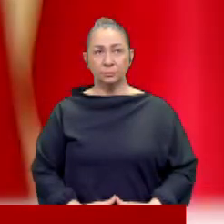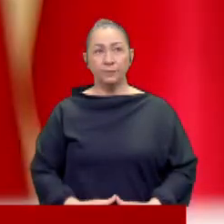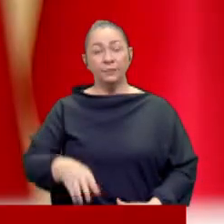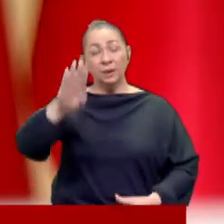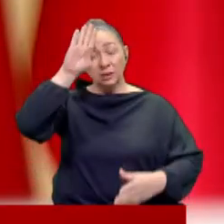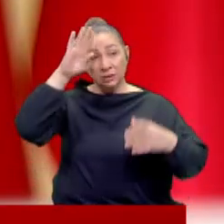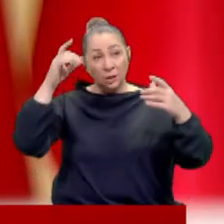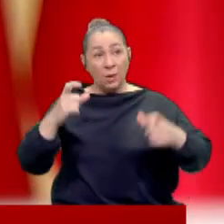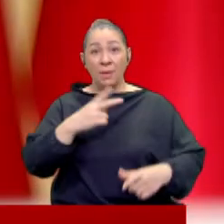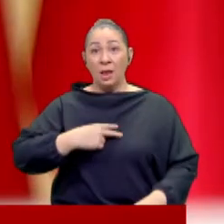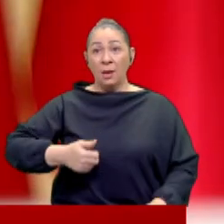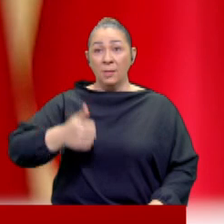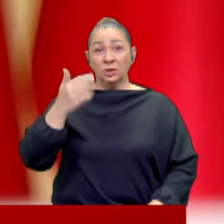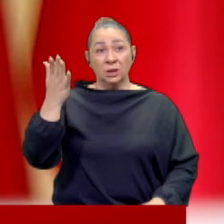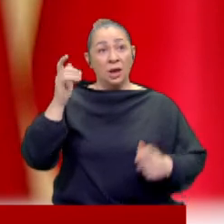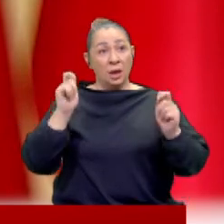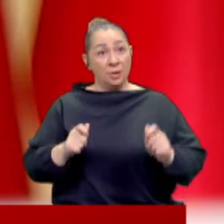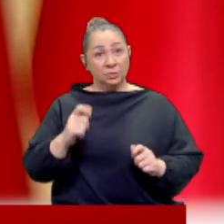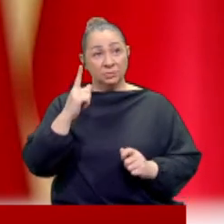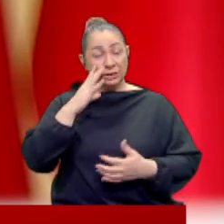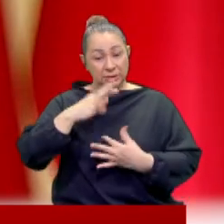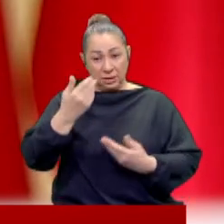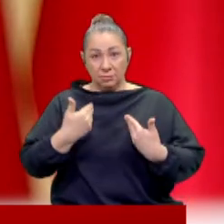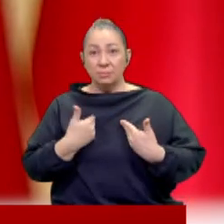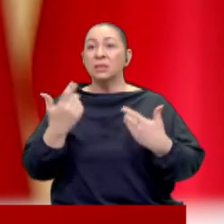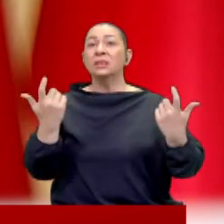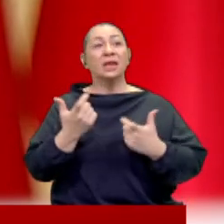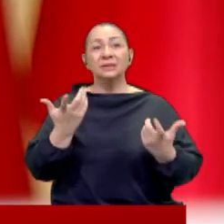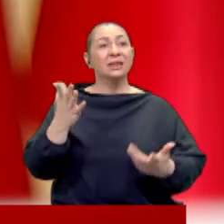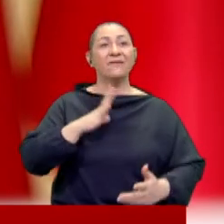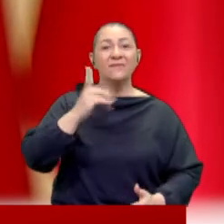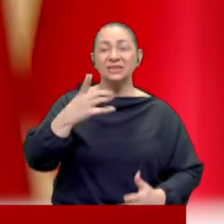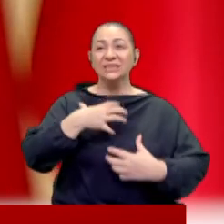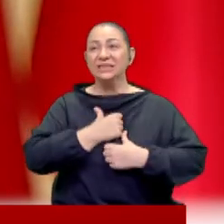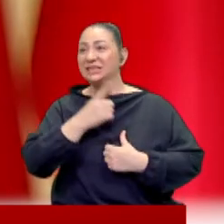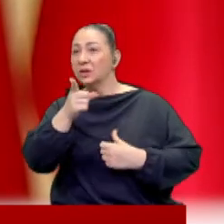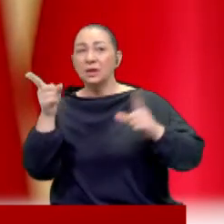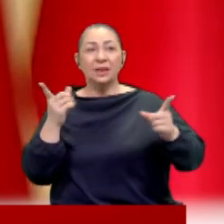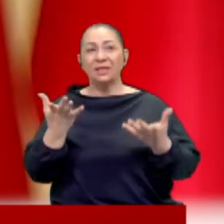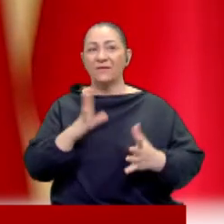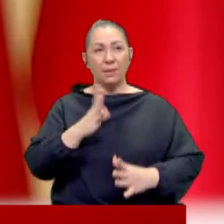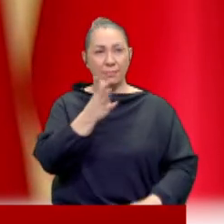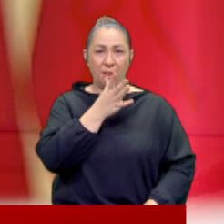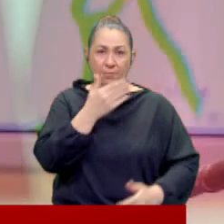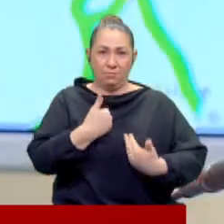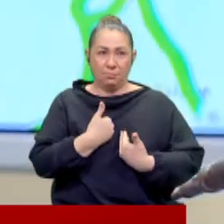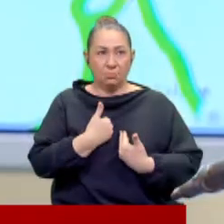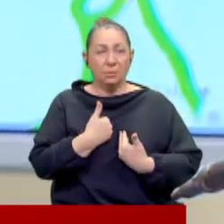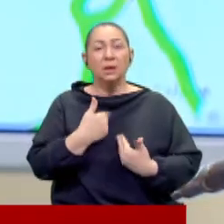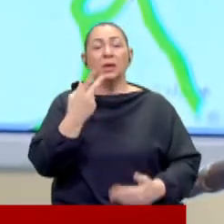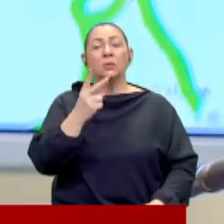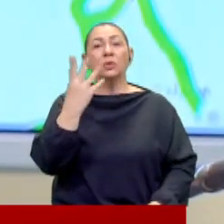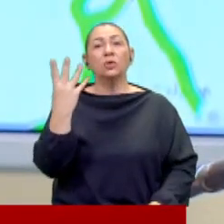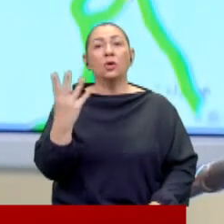Bu İstanbul'da belediye başkanlığı yapmış bir insanın neresinde ne var sıkıntılar nelerdir bunları da bilen birisiyim